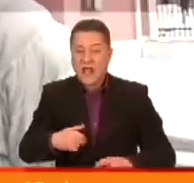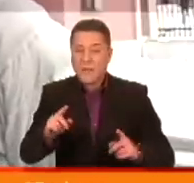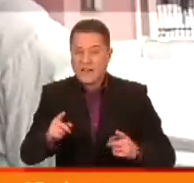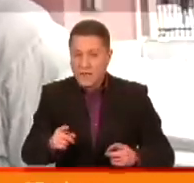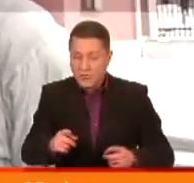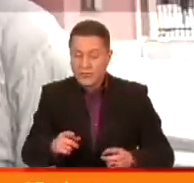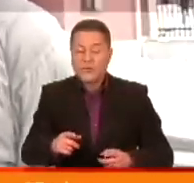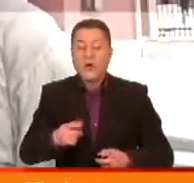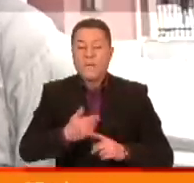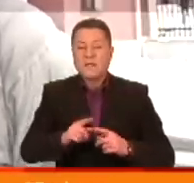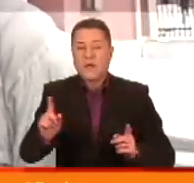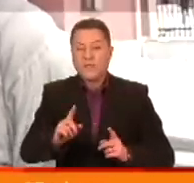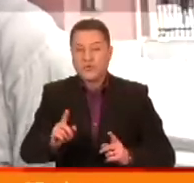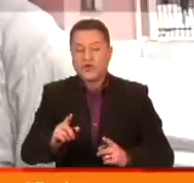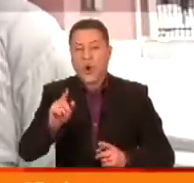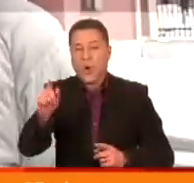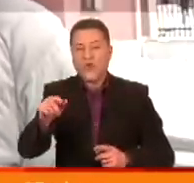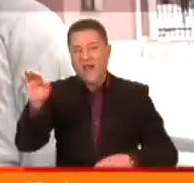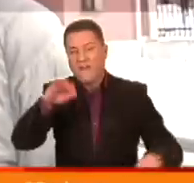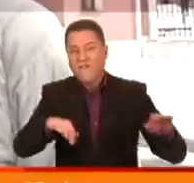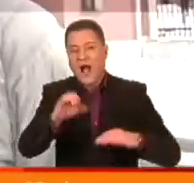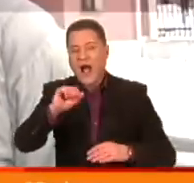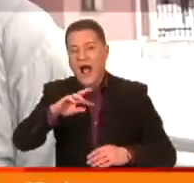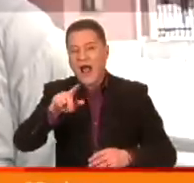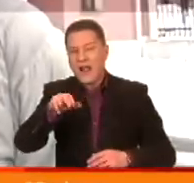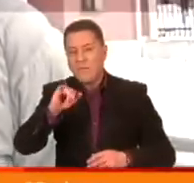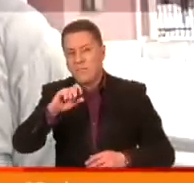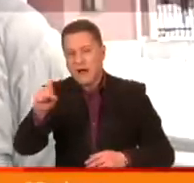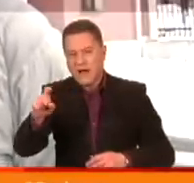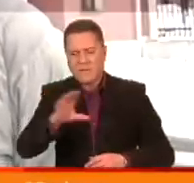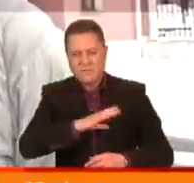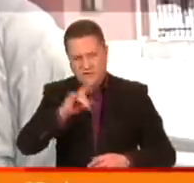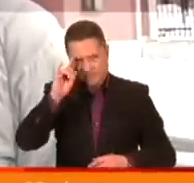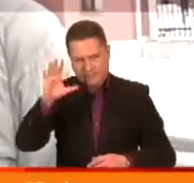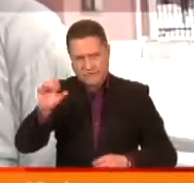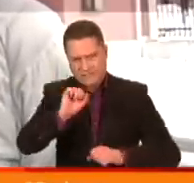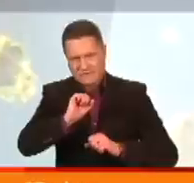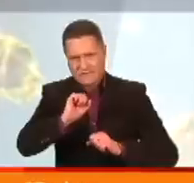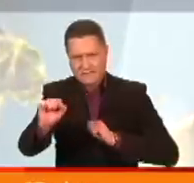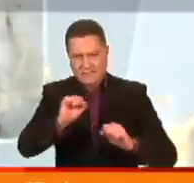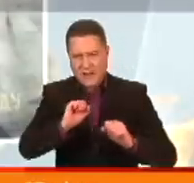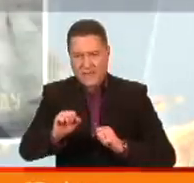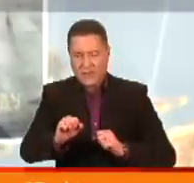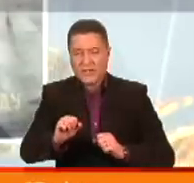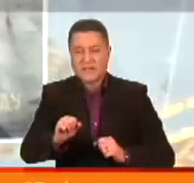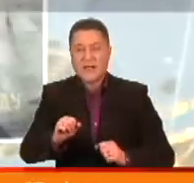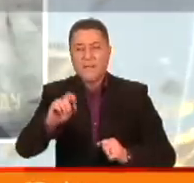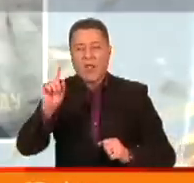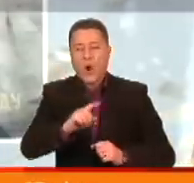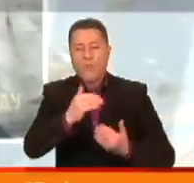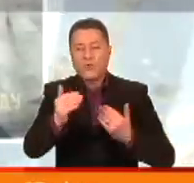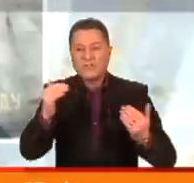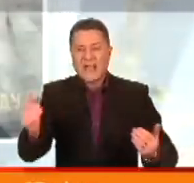тим Суворовим іменно в Альпах, коли він преодолів непосередньо такі природні прегради. До слова, музей